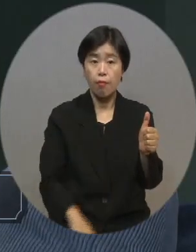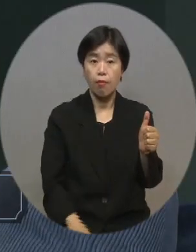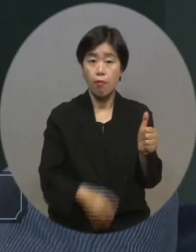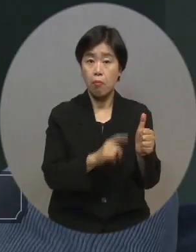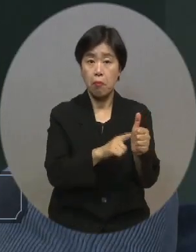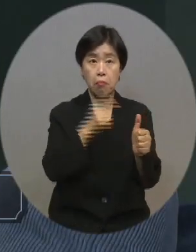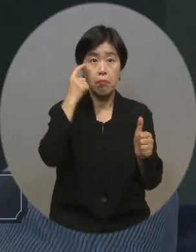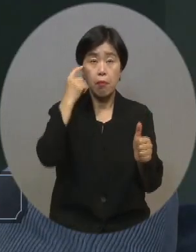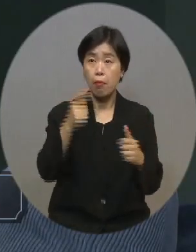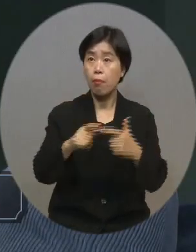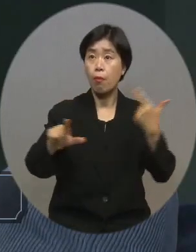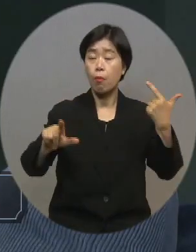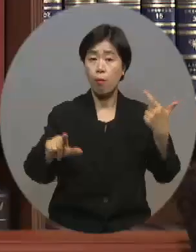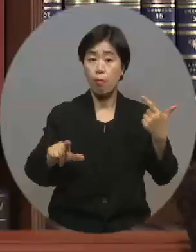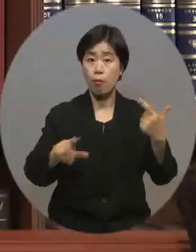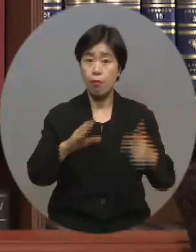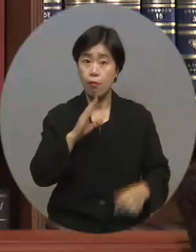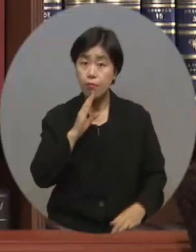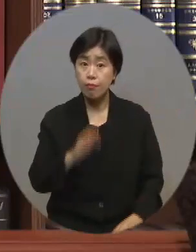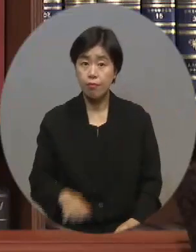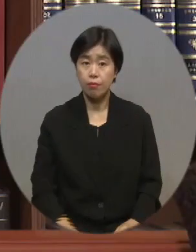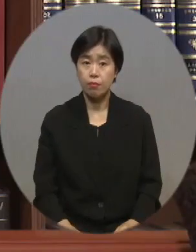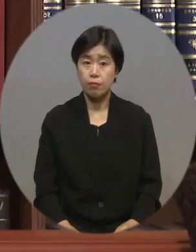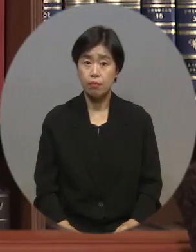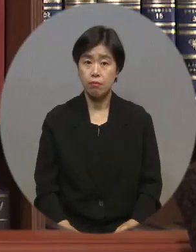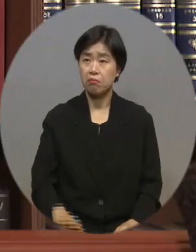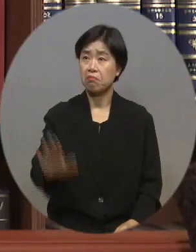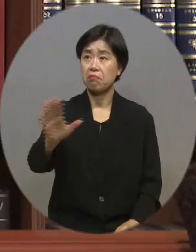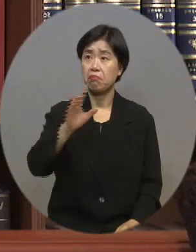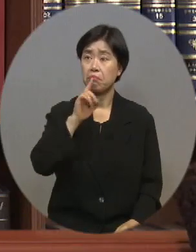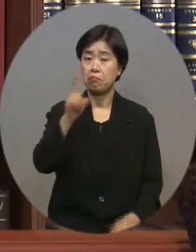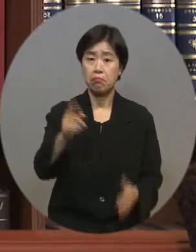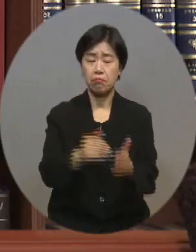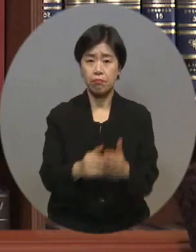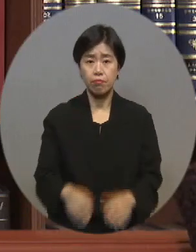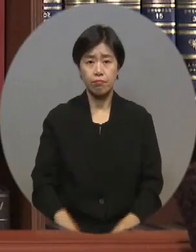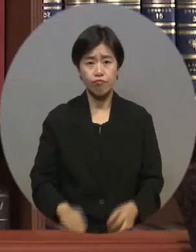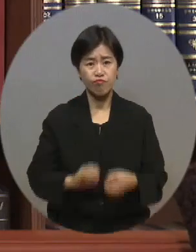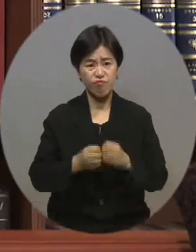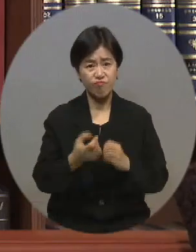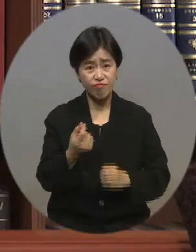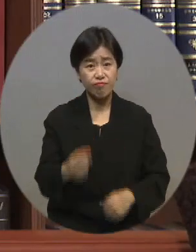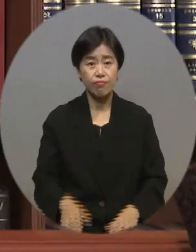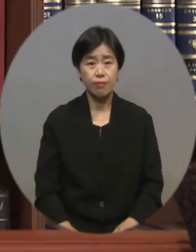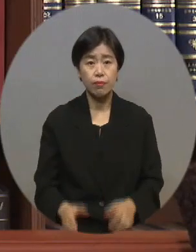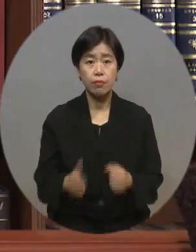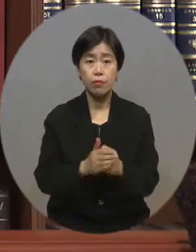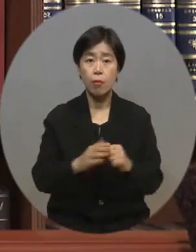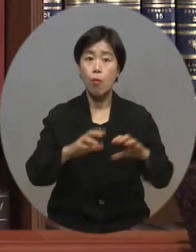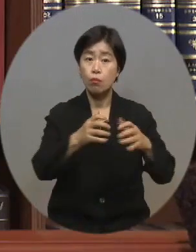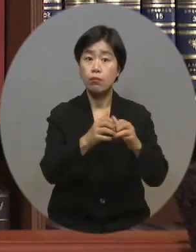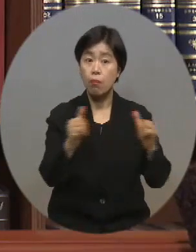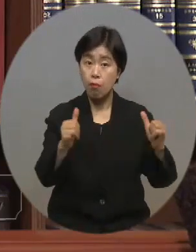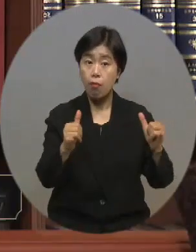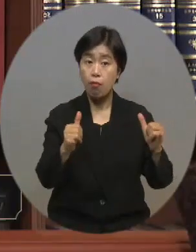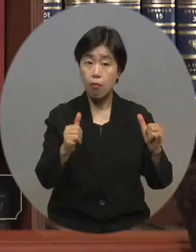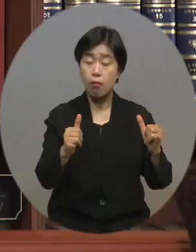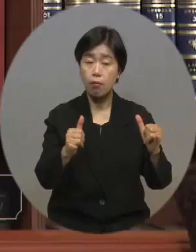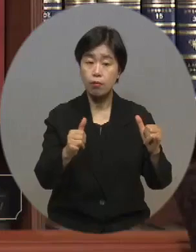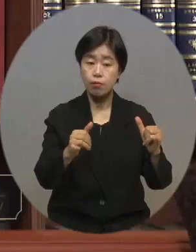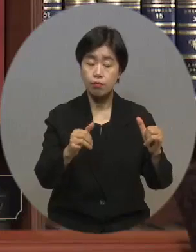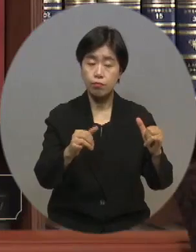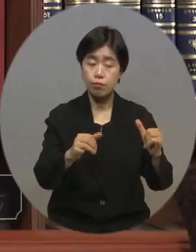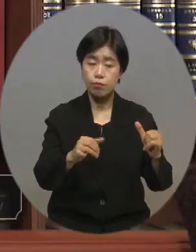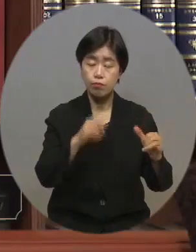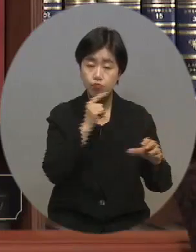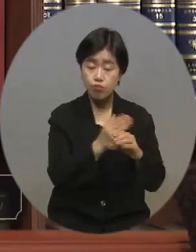자기가 정당한데 그걸 안 하겠다고 그래가지고 모순이네? 이거 북한 사람들이 멘붕에 빠진 거예요. 근데 북한 정권이